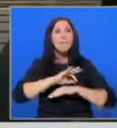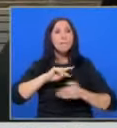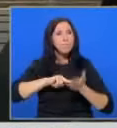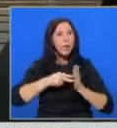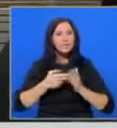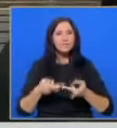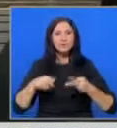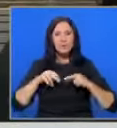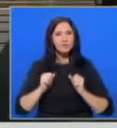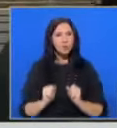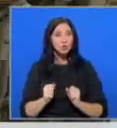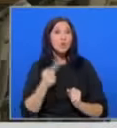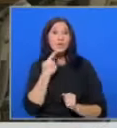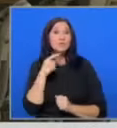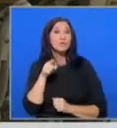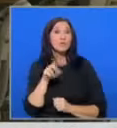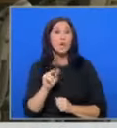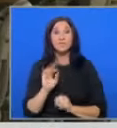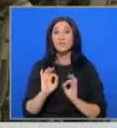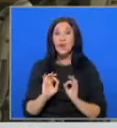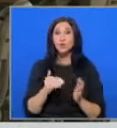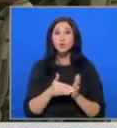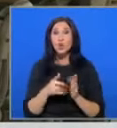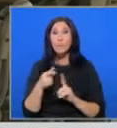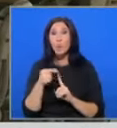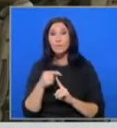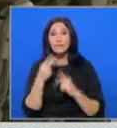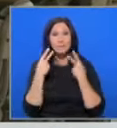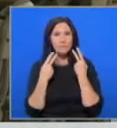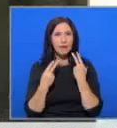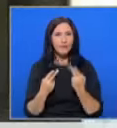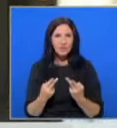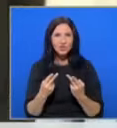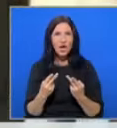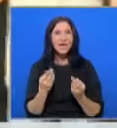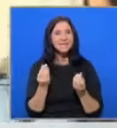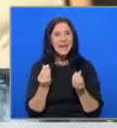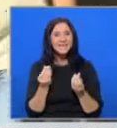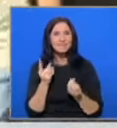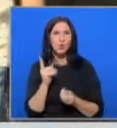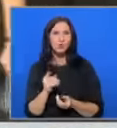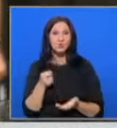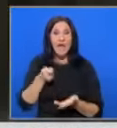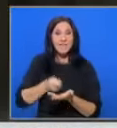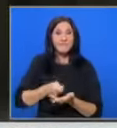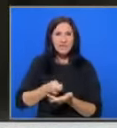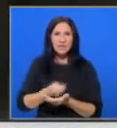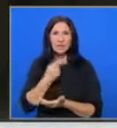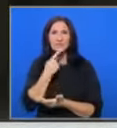възстановяване и устойчивост, той затова се нарича така, тъй като по принцип предвижда средства, които да бъдат инвестирани